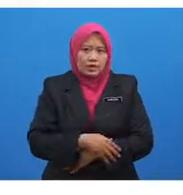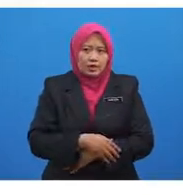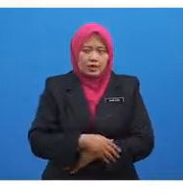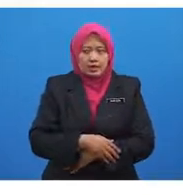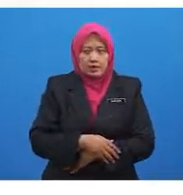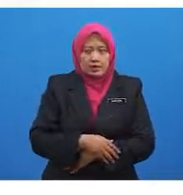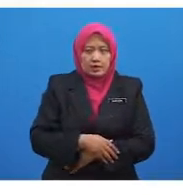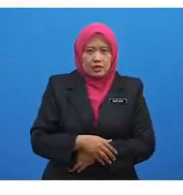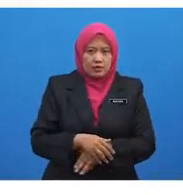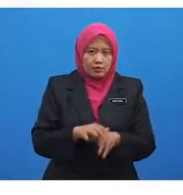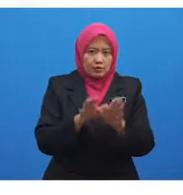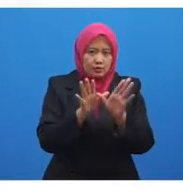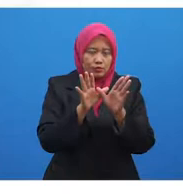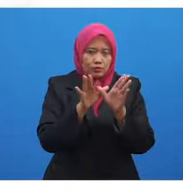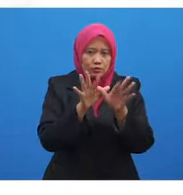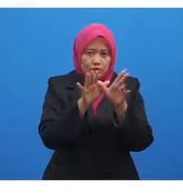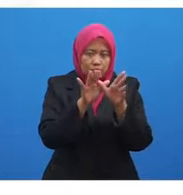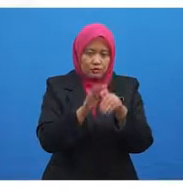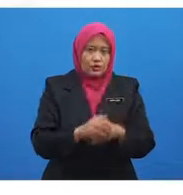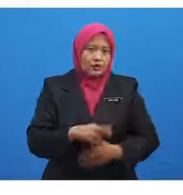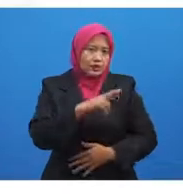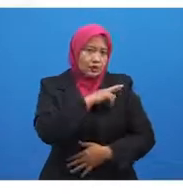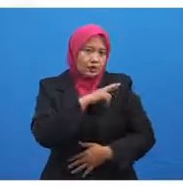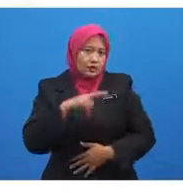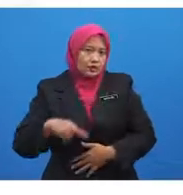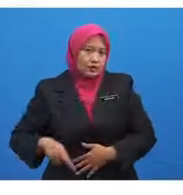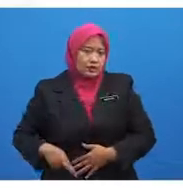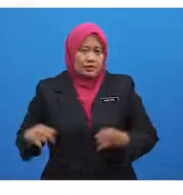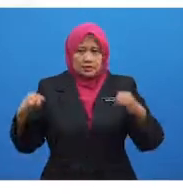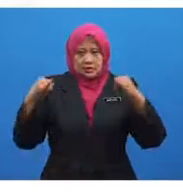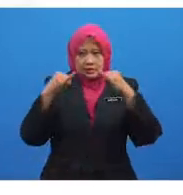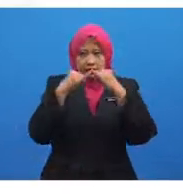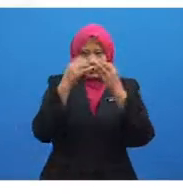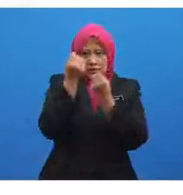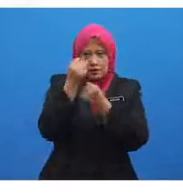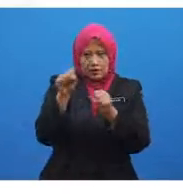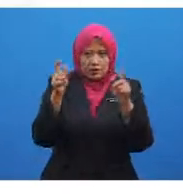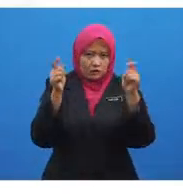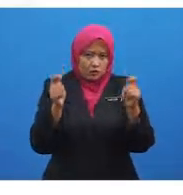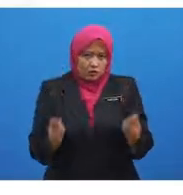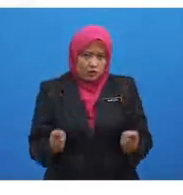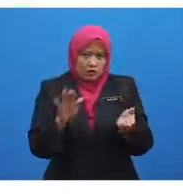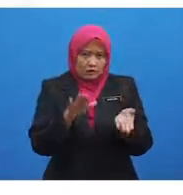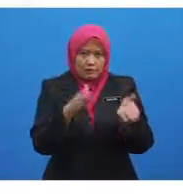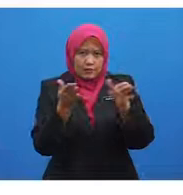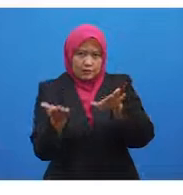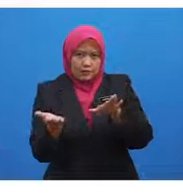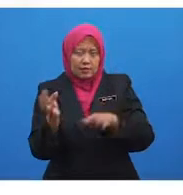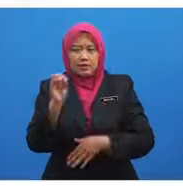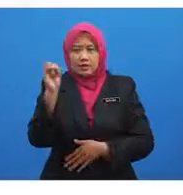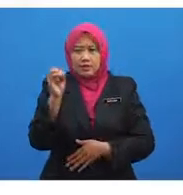Layang-layang di pintu raja, istana siap tukang pun mati,